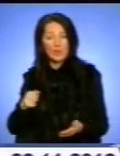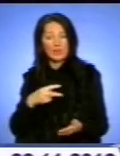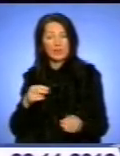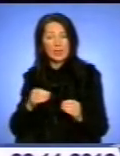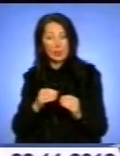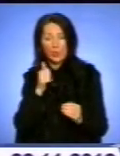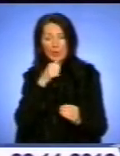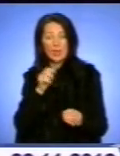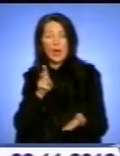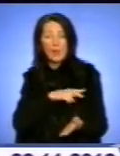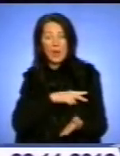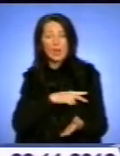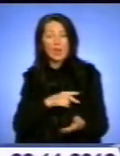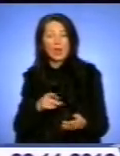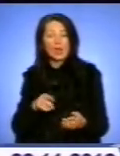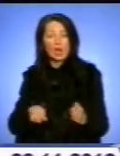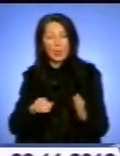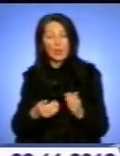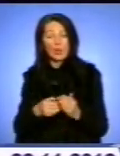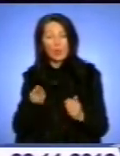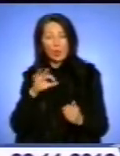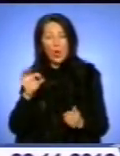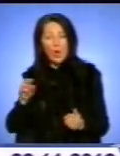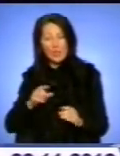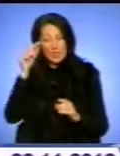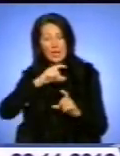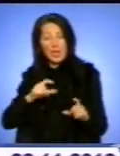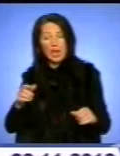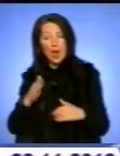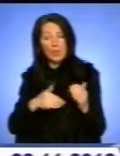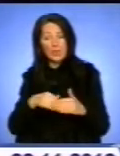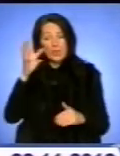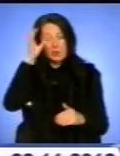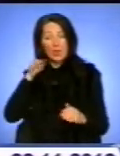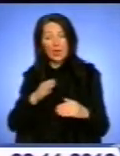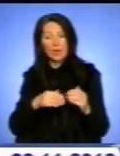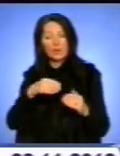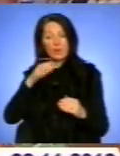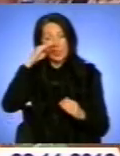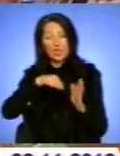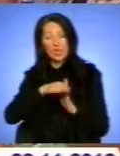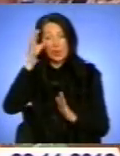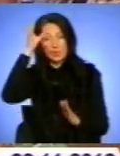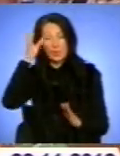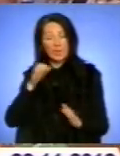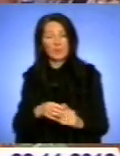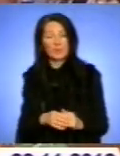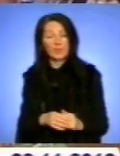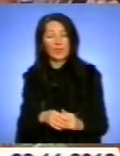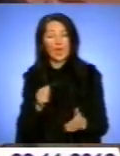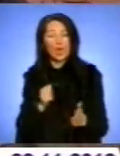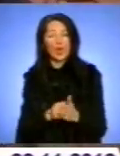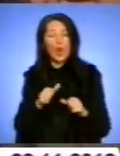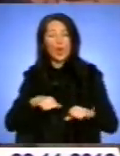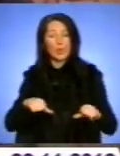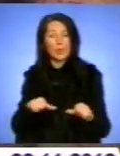– дошкільна і позашкільна освіта, загальна, середня, професійно-технічна та вища освіта. До Комітету з